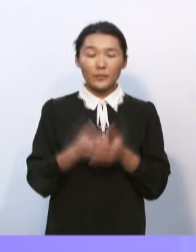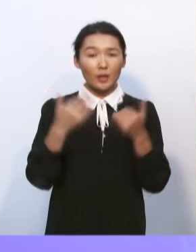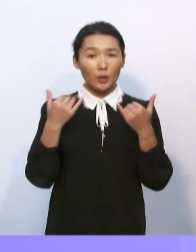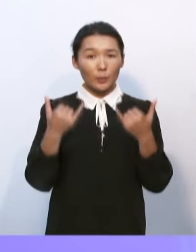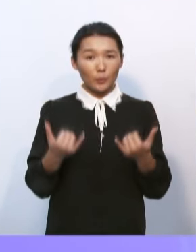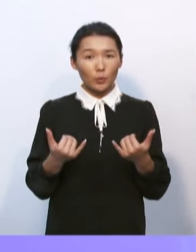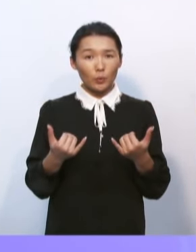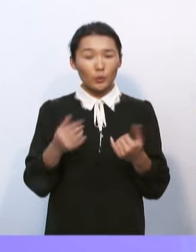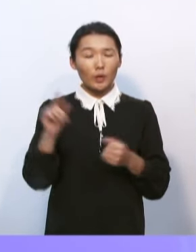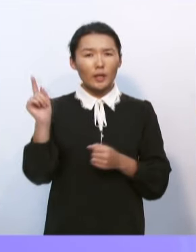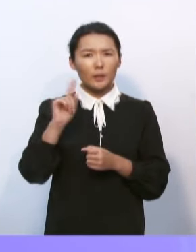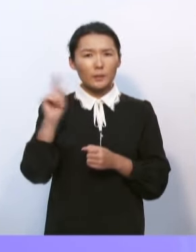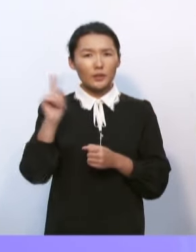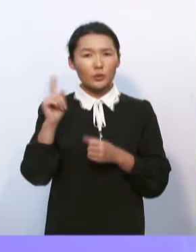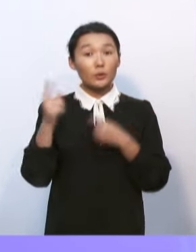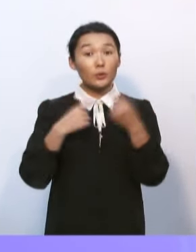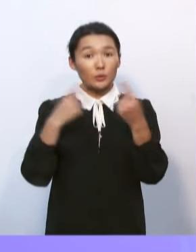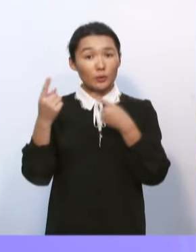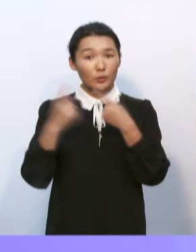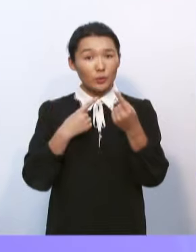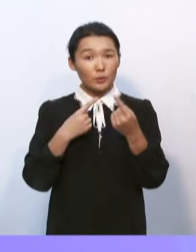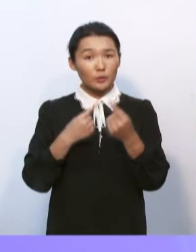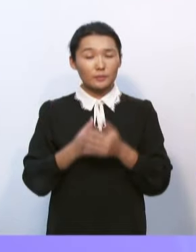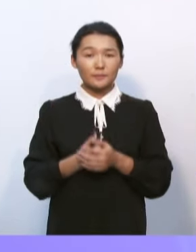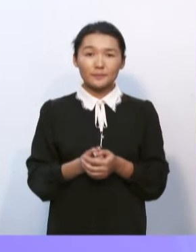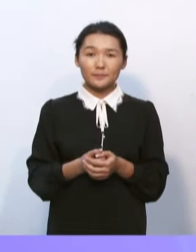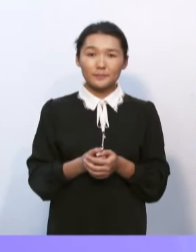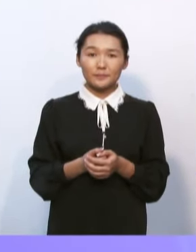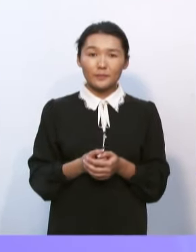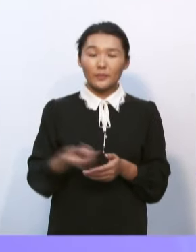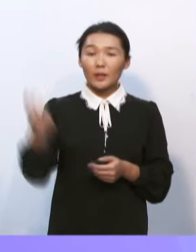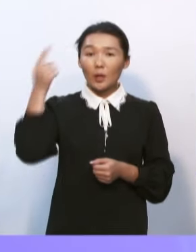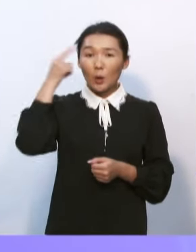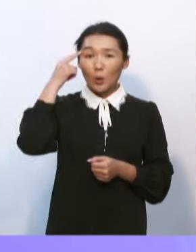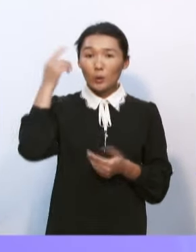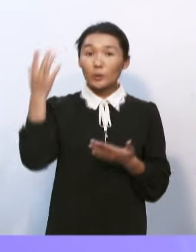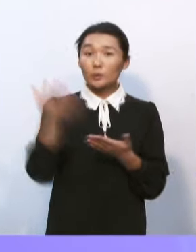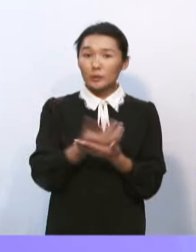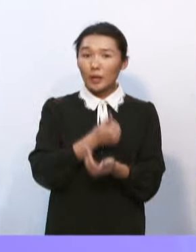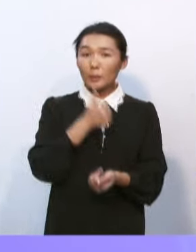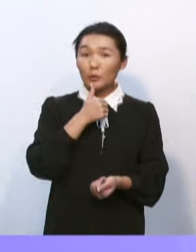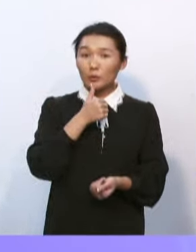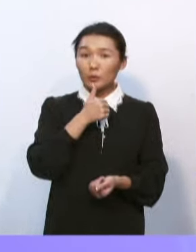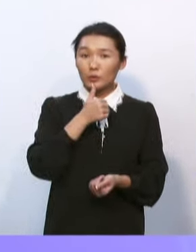Бүгүн эмне жөнүндө сүйлөшөбүз? Ойлонуп таап көргүлөчү.